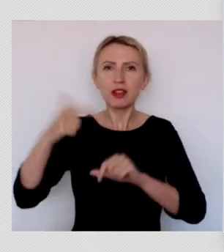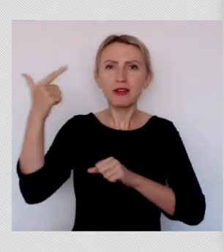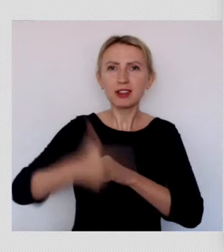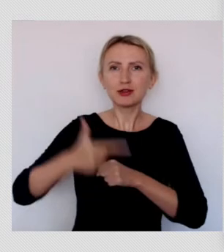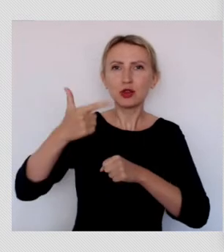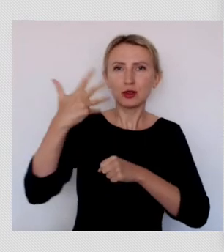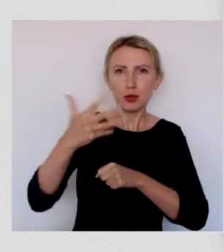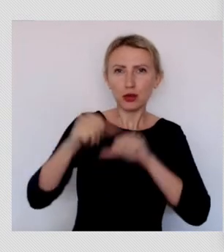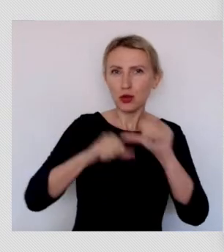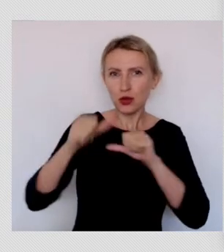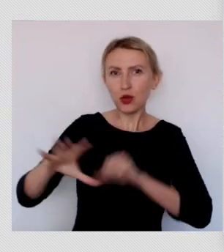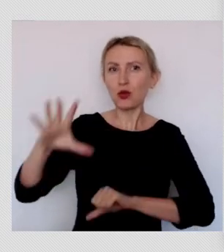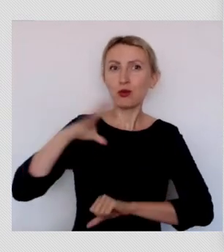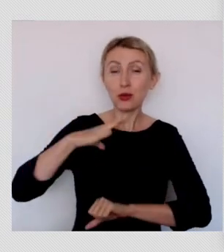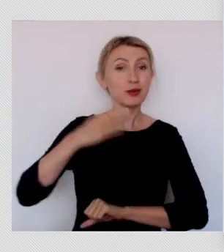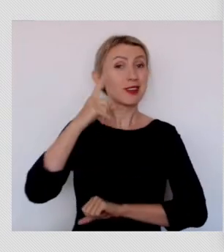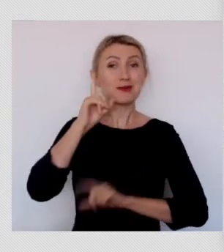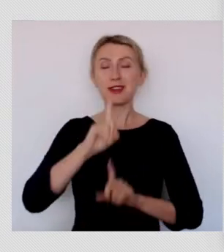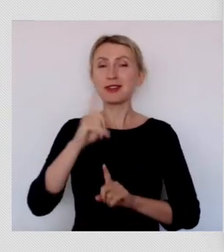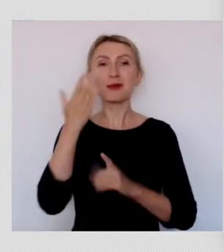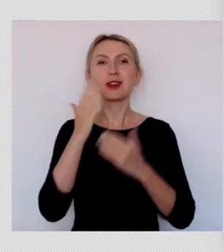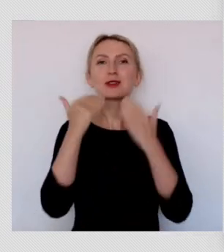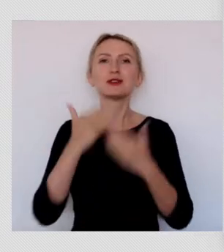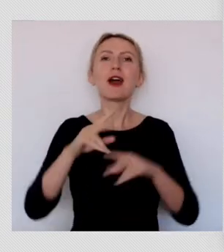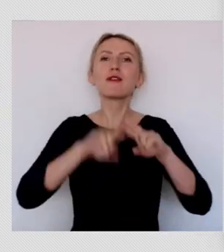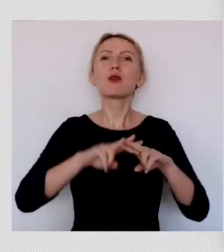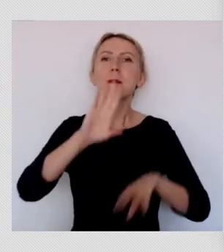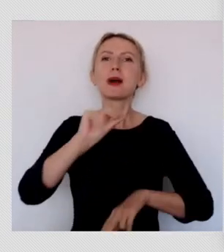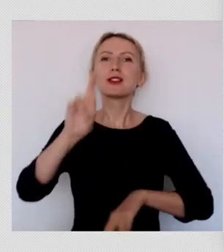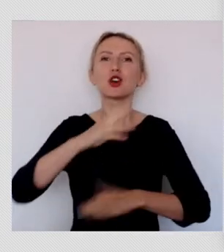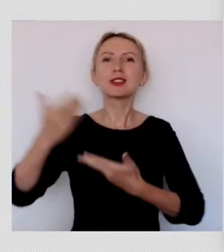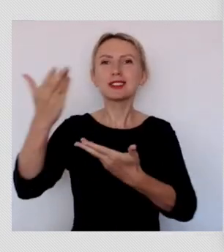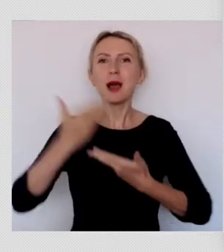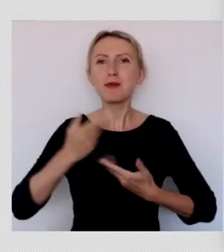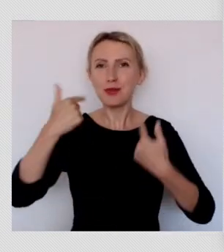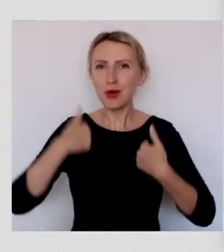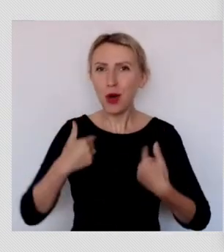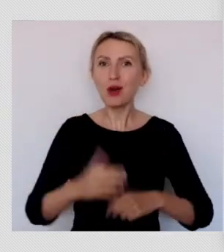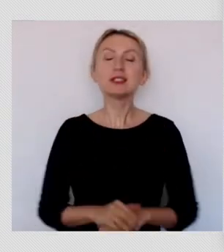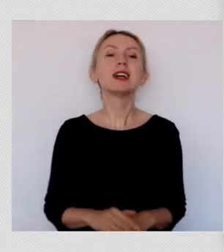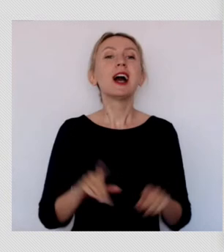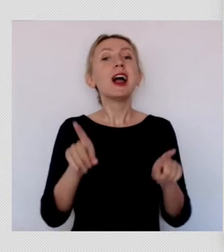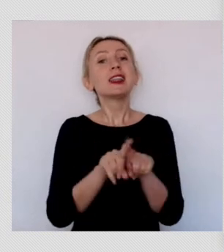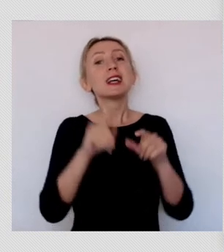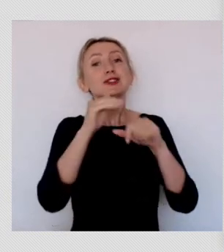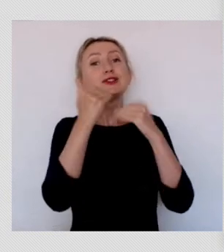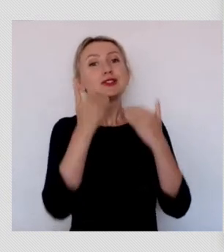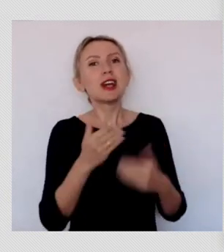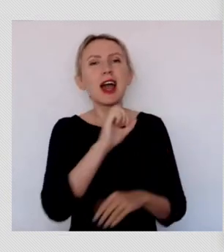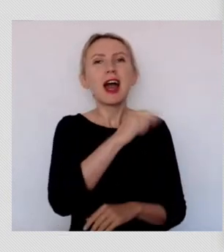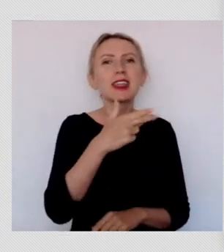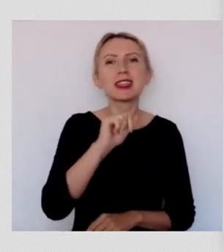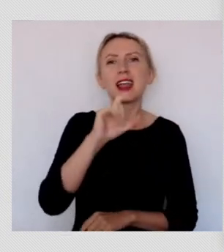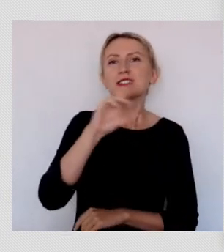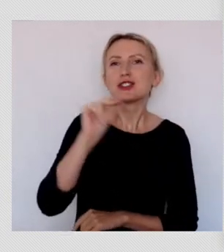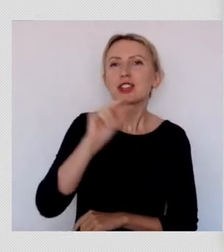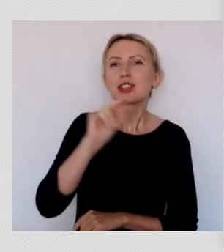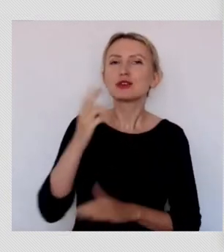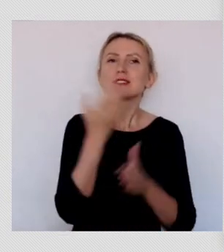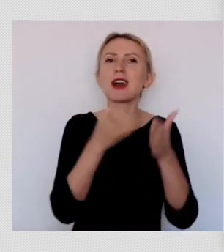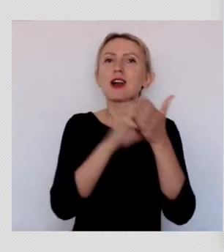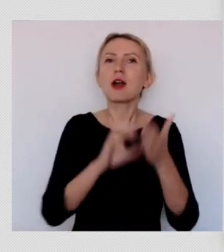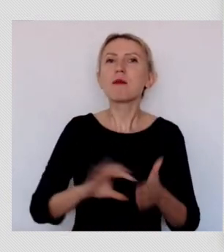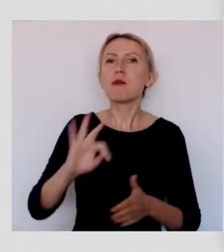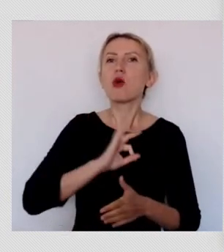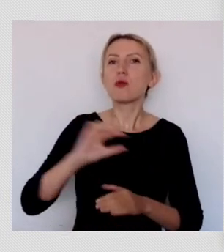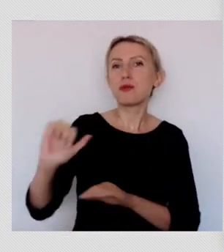więc naprawdę bardzo dziękuję Fundacji Batorego za zaproszenie. Dziękuję też przyjaciołom, Anno, Grzegorzu, wszystkim za komentarze do mojej pierwszej